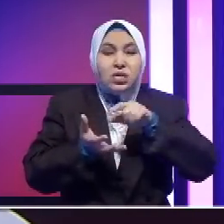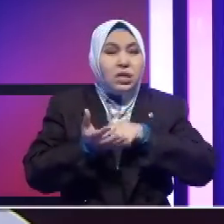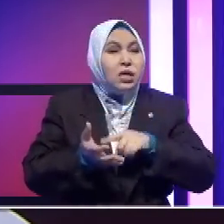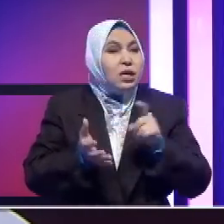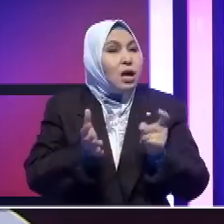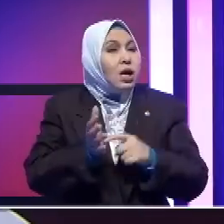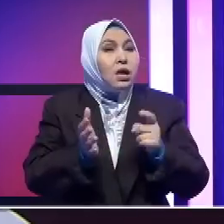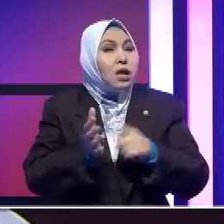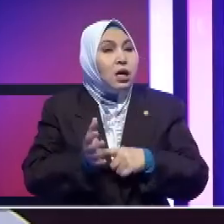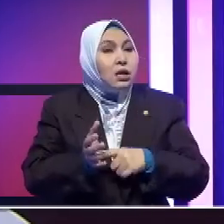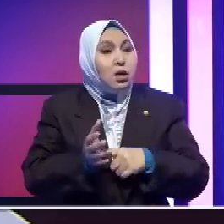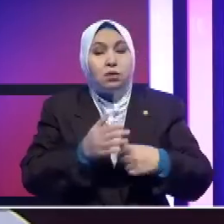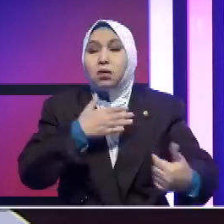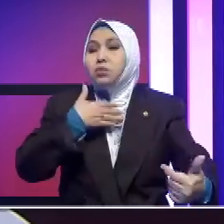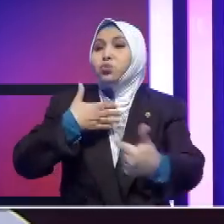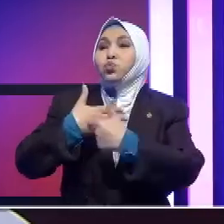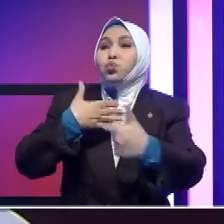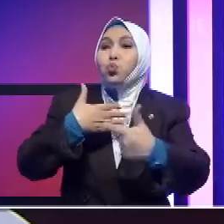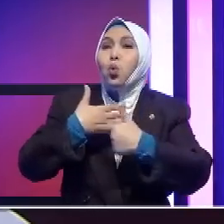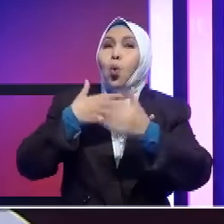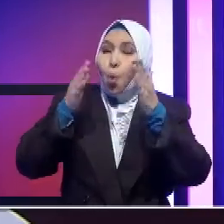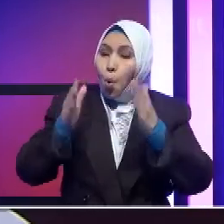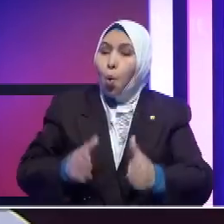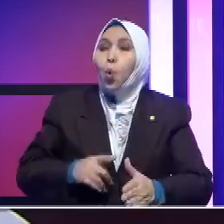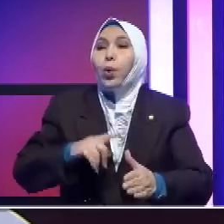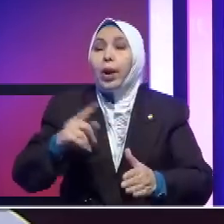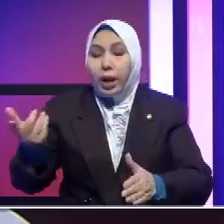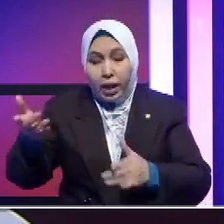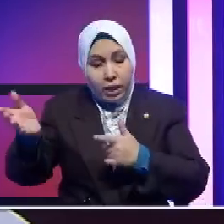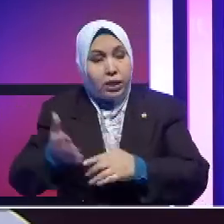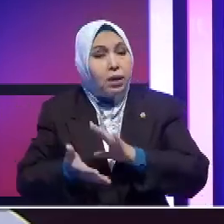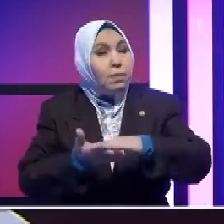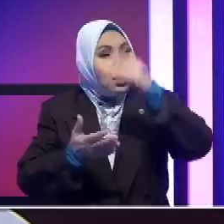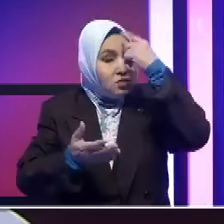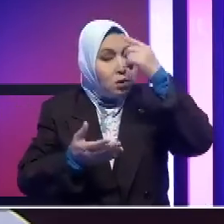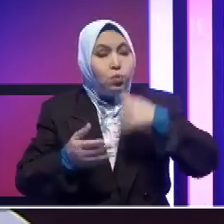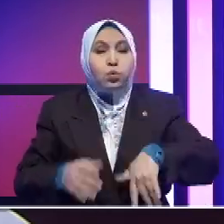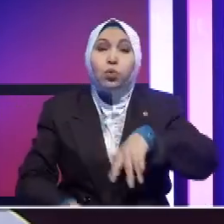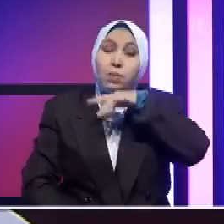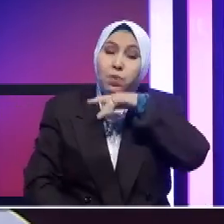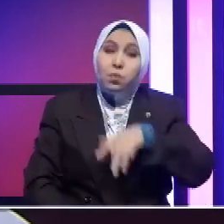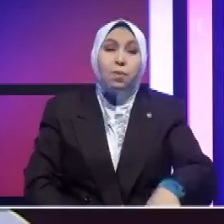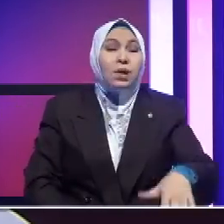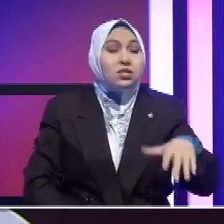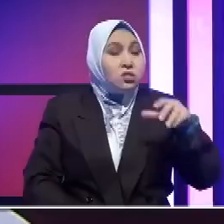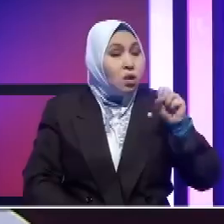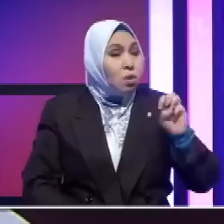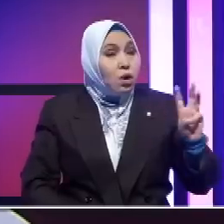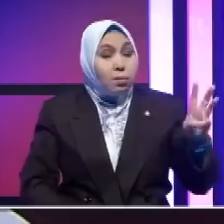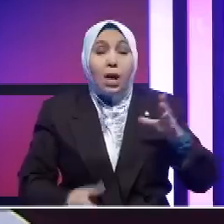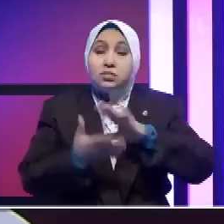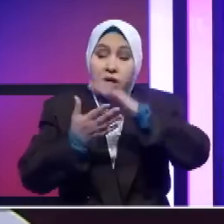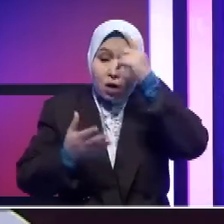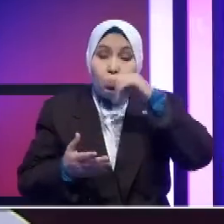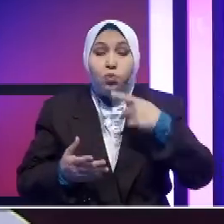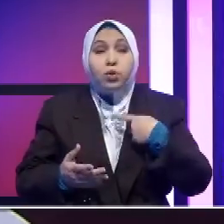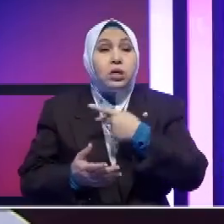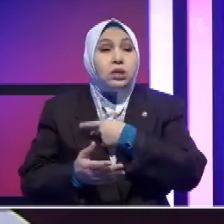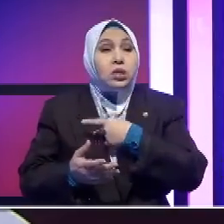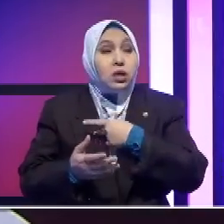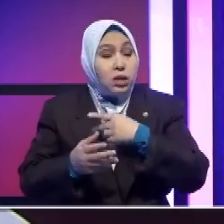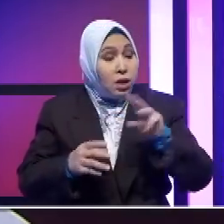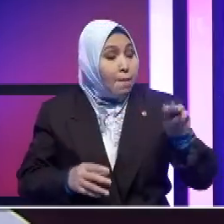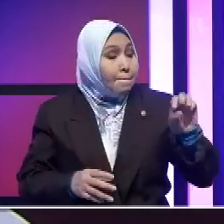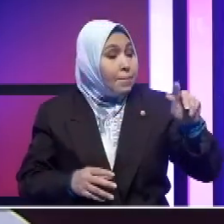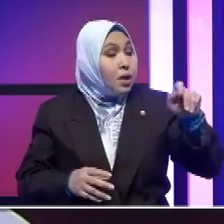kadang-kadang dia menuduh pula pada orang lain. Ini adalah pelajaran untuk Nabi Muhammad sallallahu alaihi wasallam, ya, pelajaran untuk kita juga, bahawa di Mekah